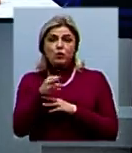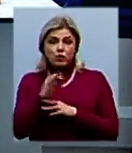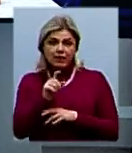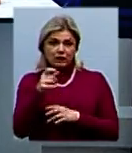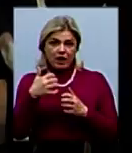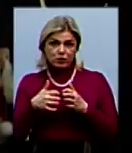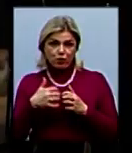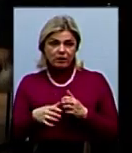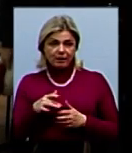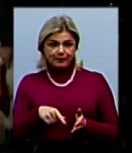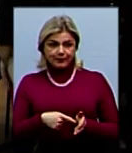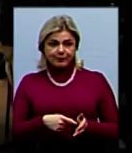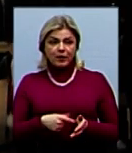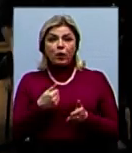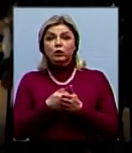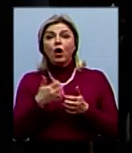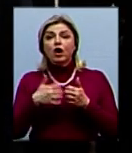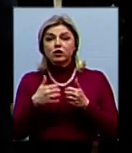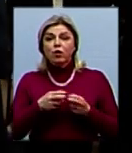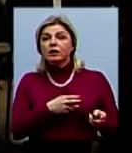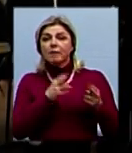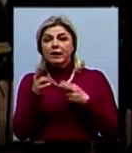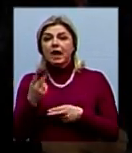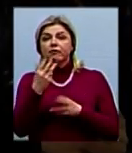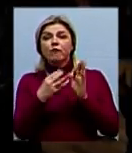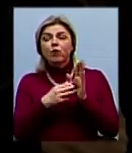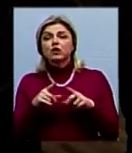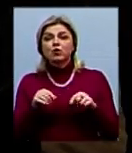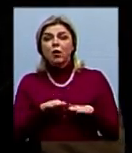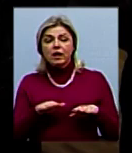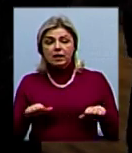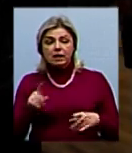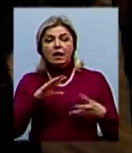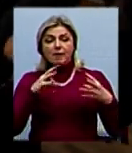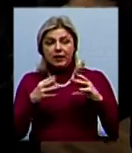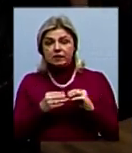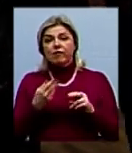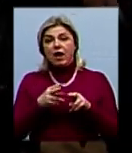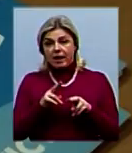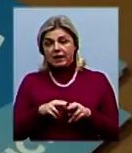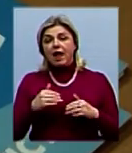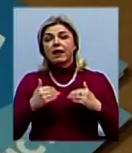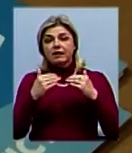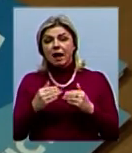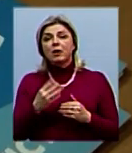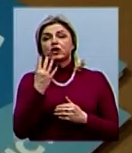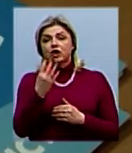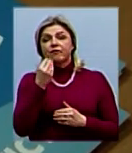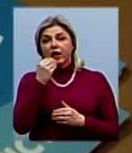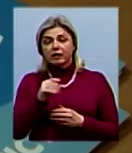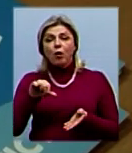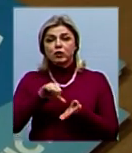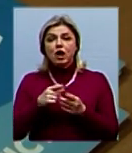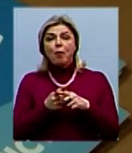Херсону. До Херсона сьогодні приїхали 28 школярів. За підсумками відбірного етапу, четверо кращих братимуть участь у півфіналі,